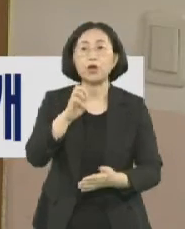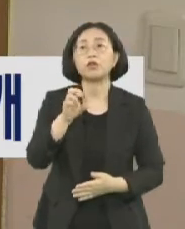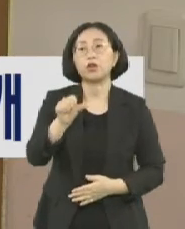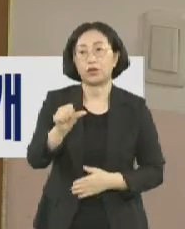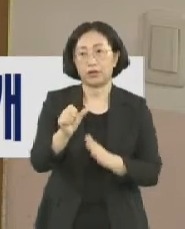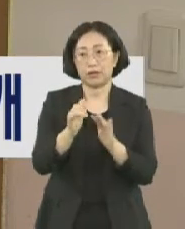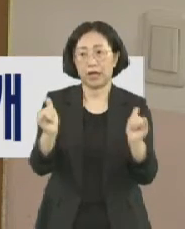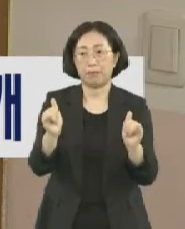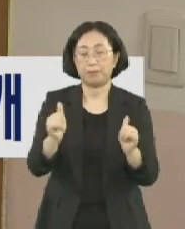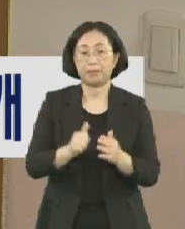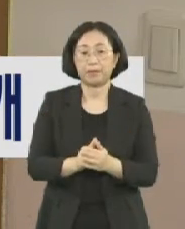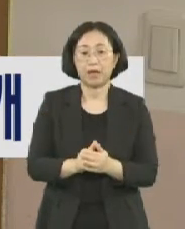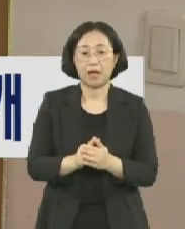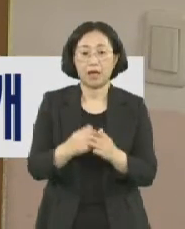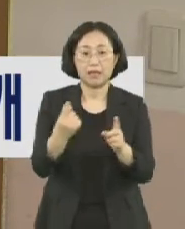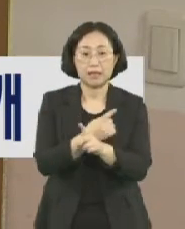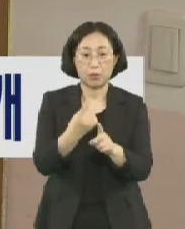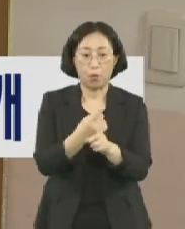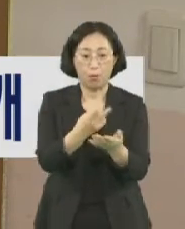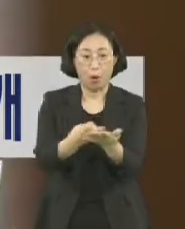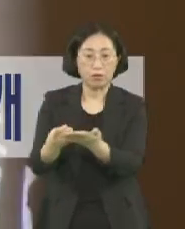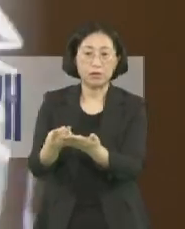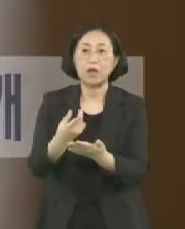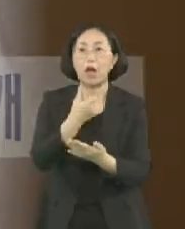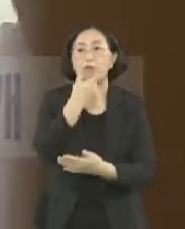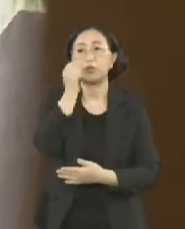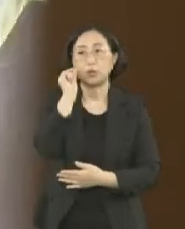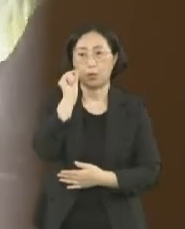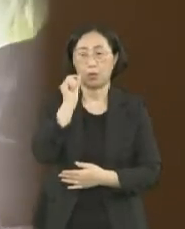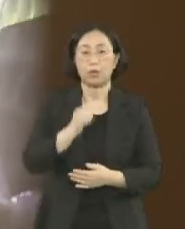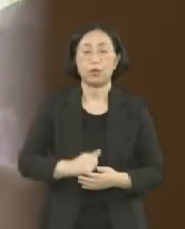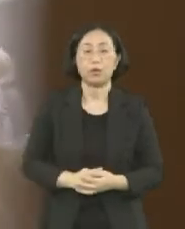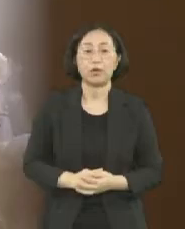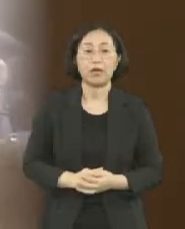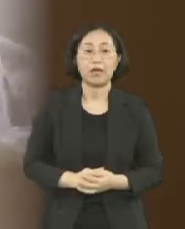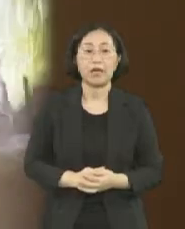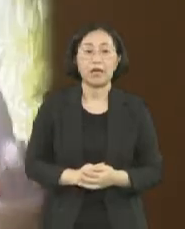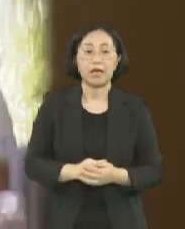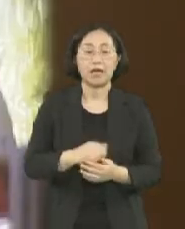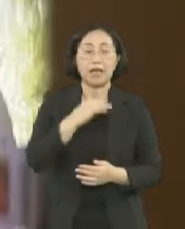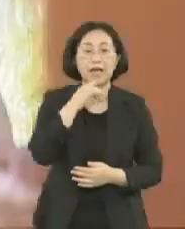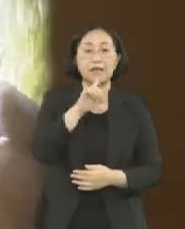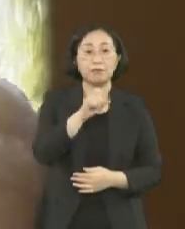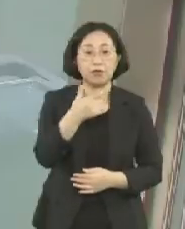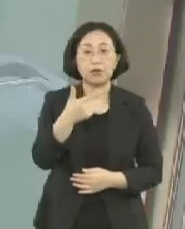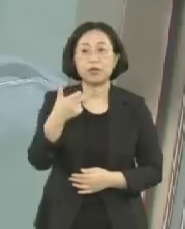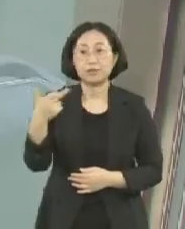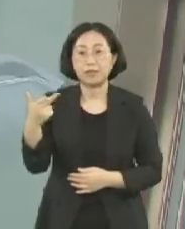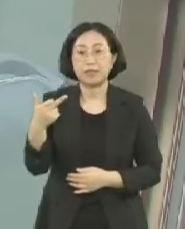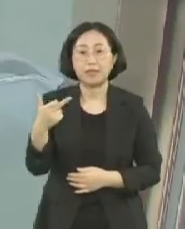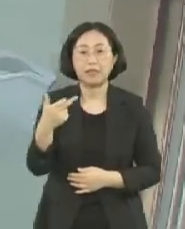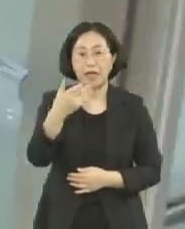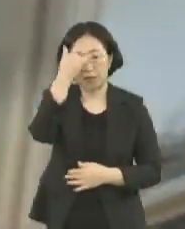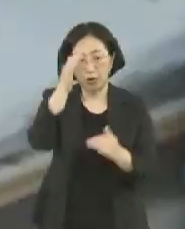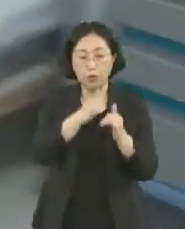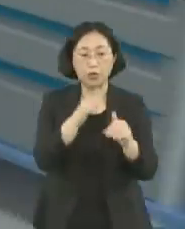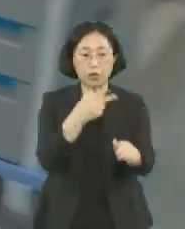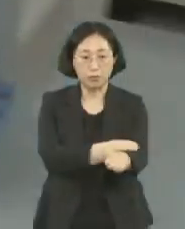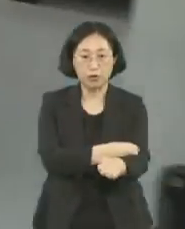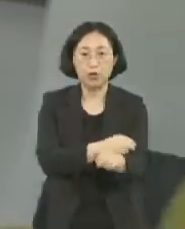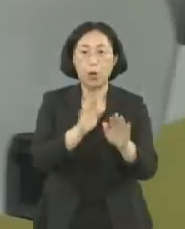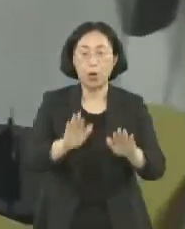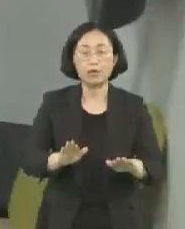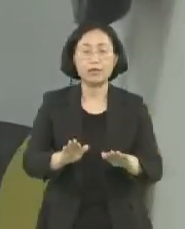달에 치료 병실을 부족 문제가 드러나고 있습니다 한편 16 17세 청소년 접종이 확률은 첫날